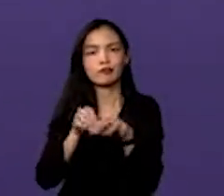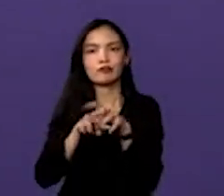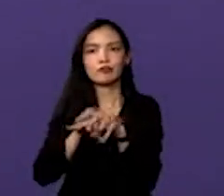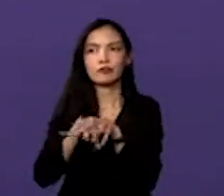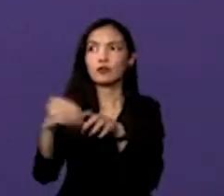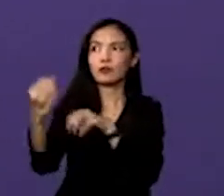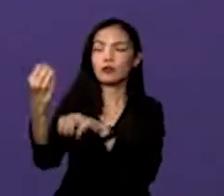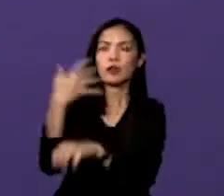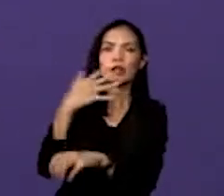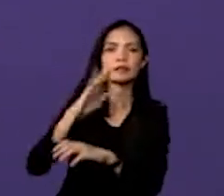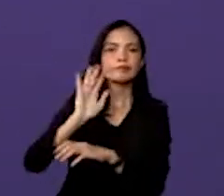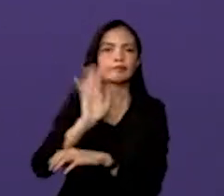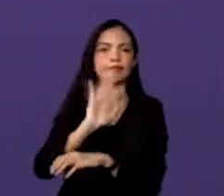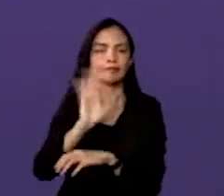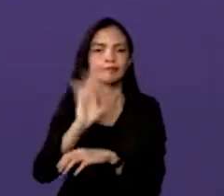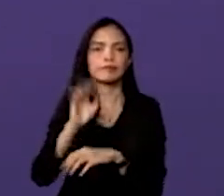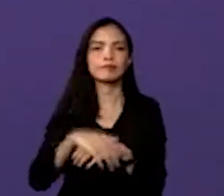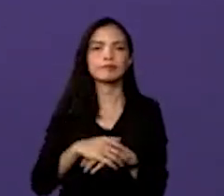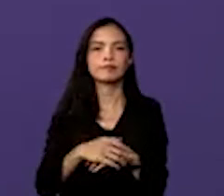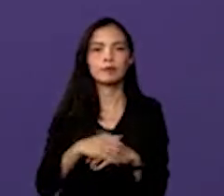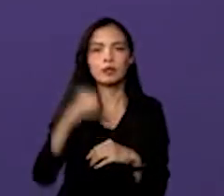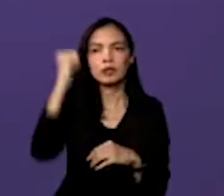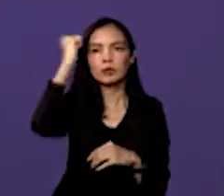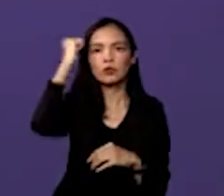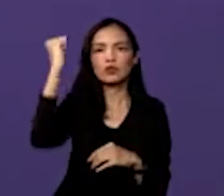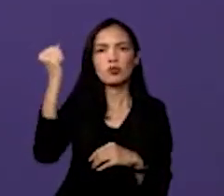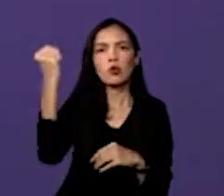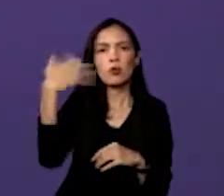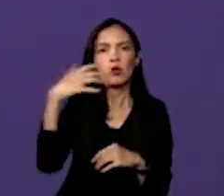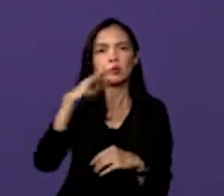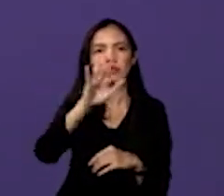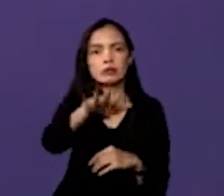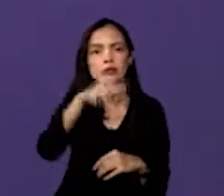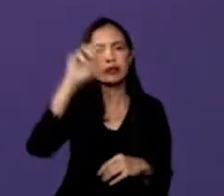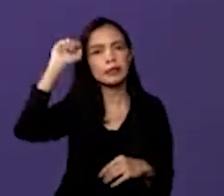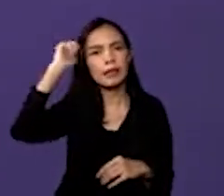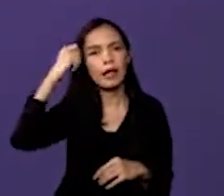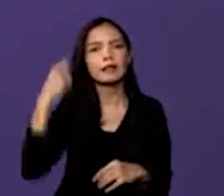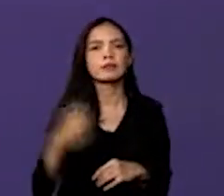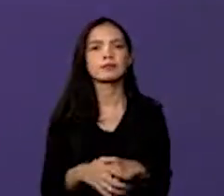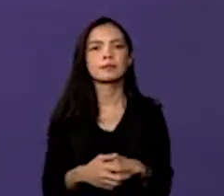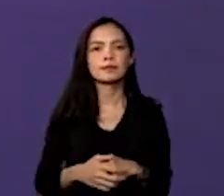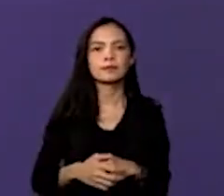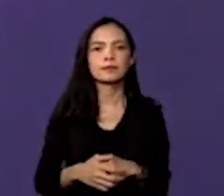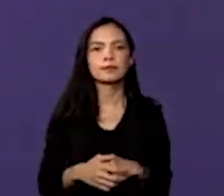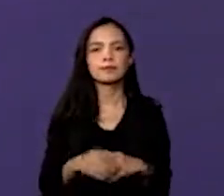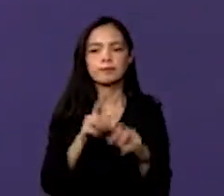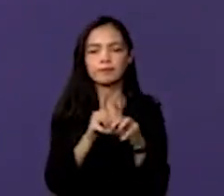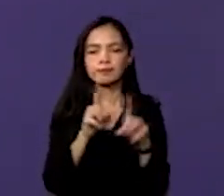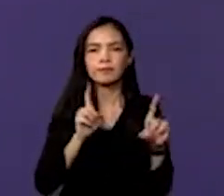tertular ingat selalu pesan Ibu jaga